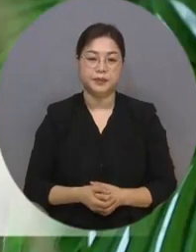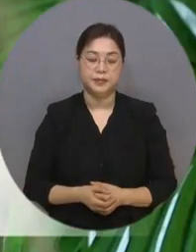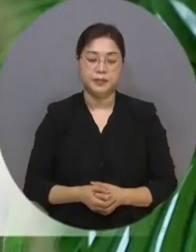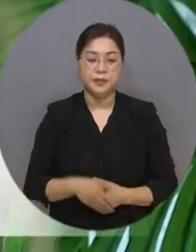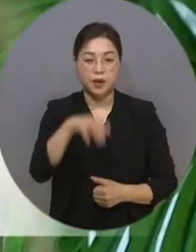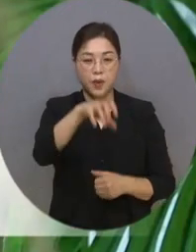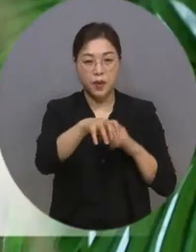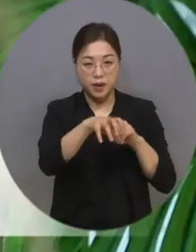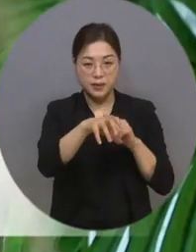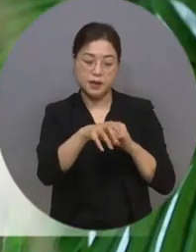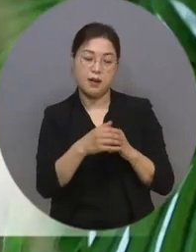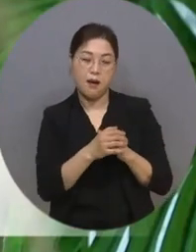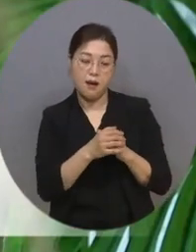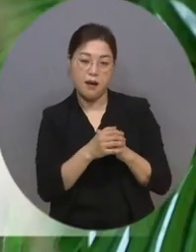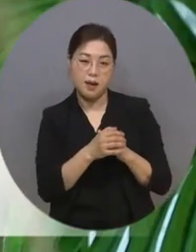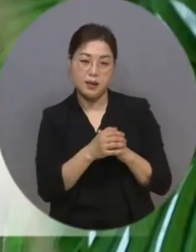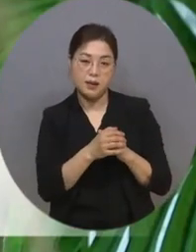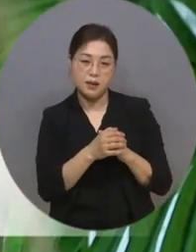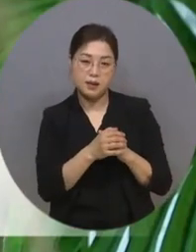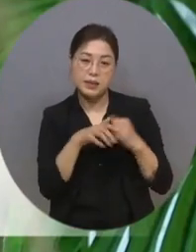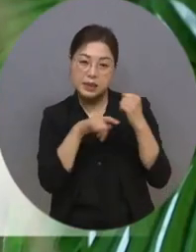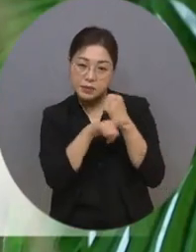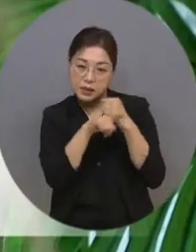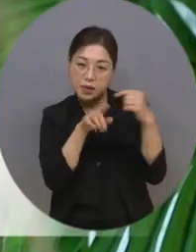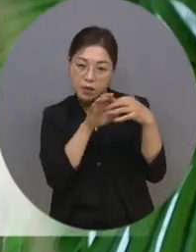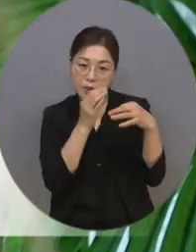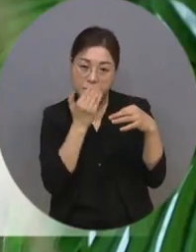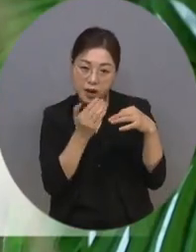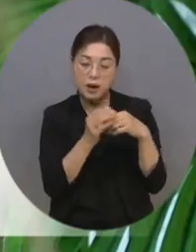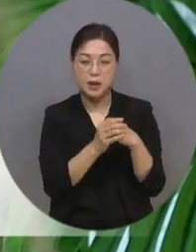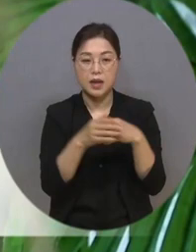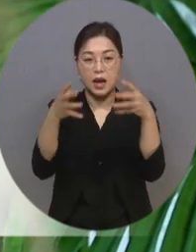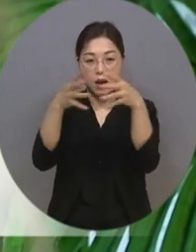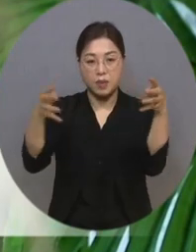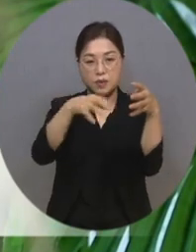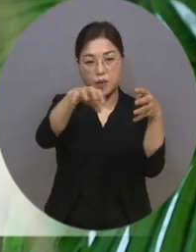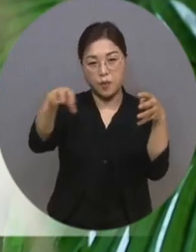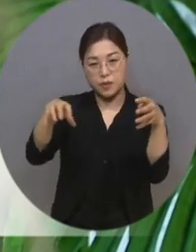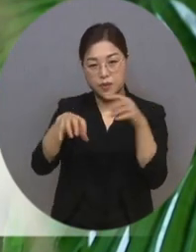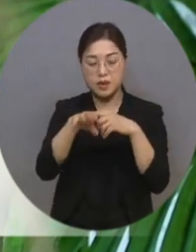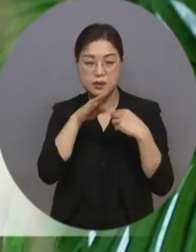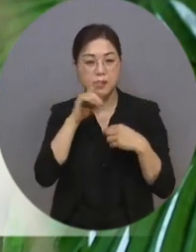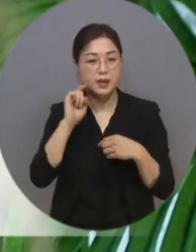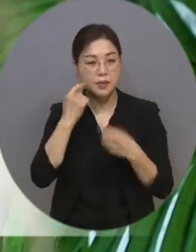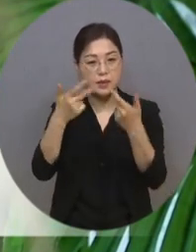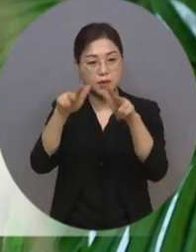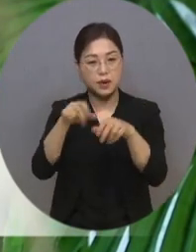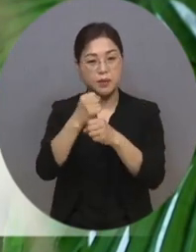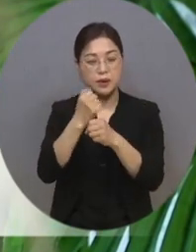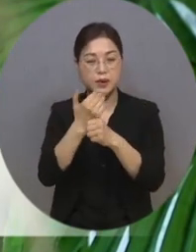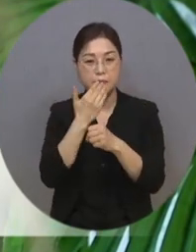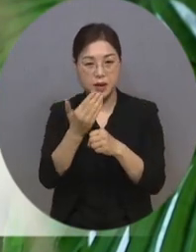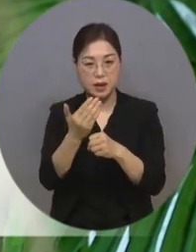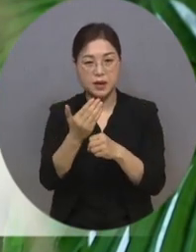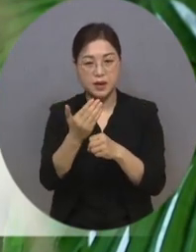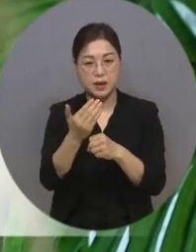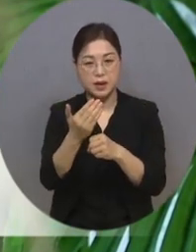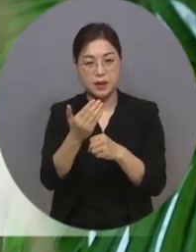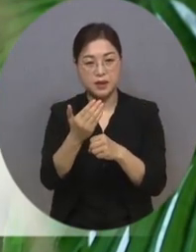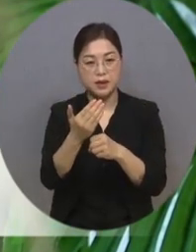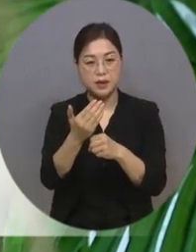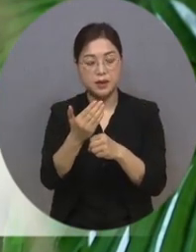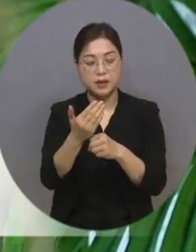공간으로 재탈바꿈할 수 있고 아파트 공간에서도 아름다운 정원을 만들 수 있는